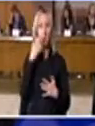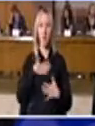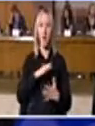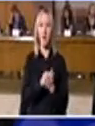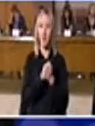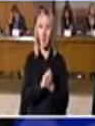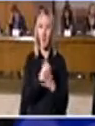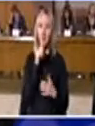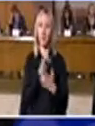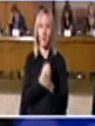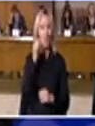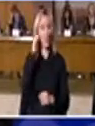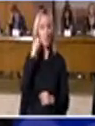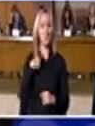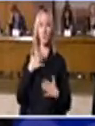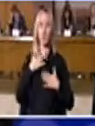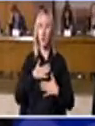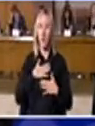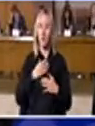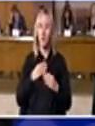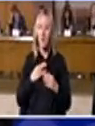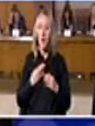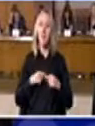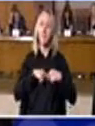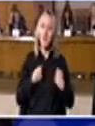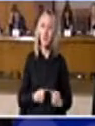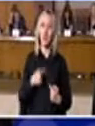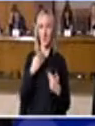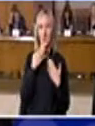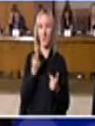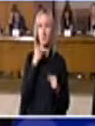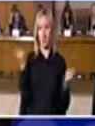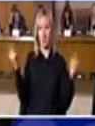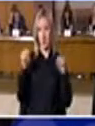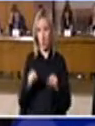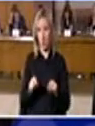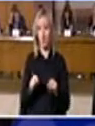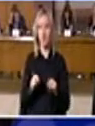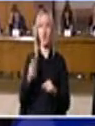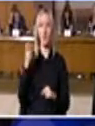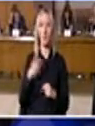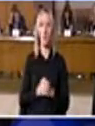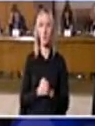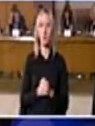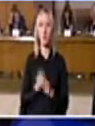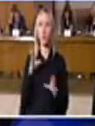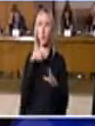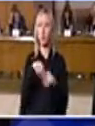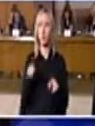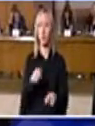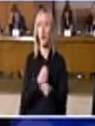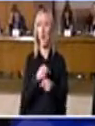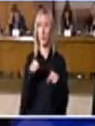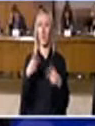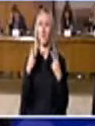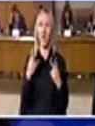i prijatelji, želim da vam najsrdačnije zahvalim što ste se odazvali našem pozivu i uzeli učešće u radu ove važne